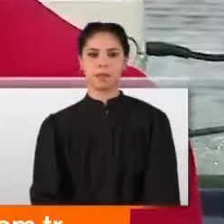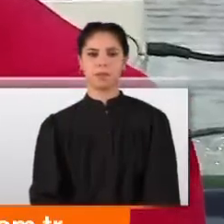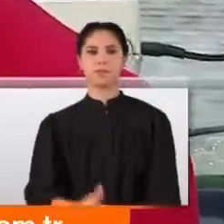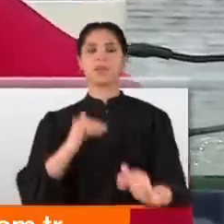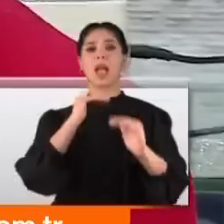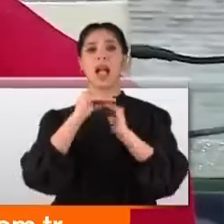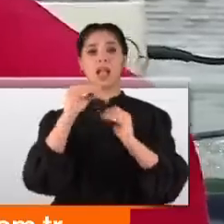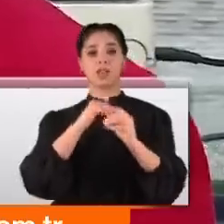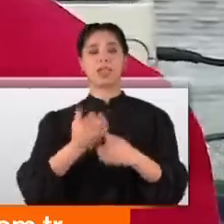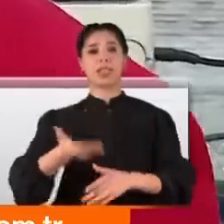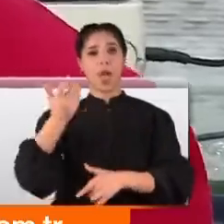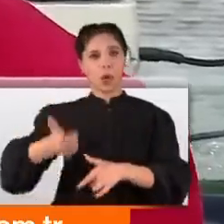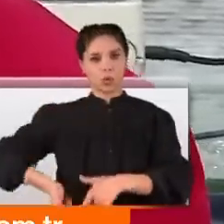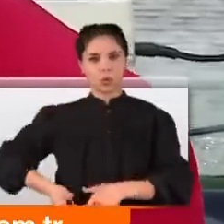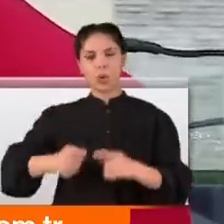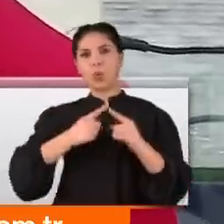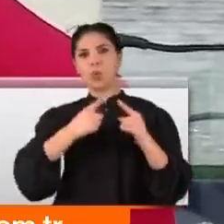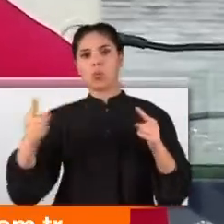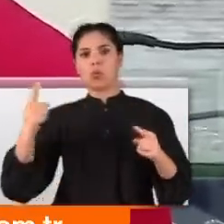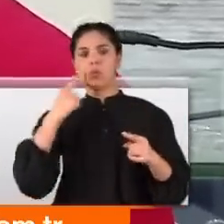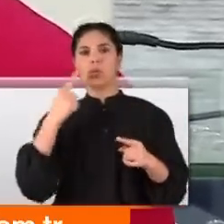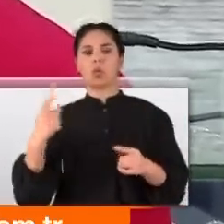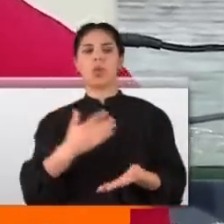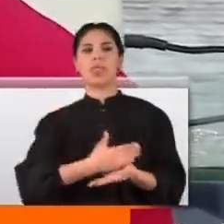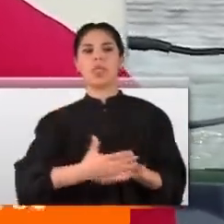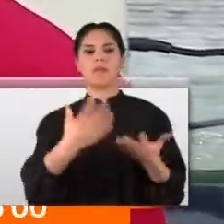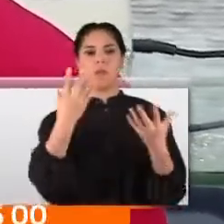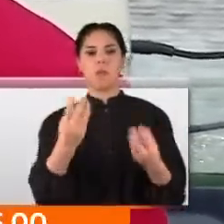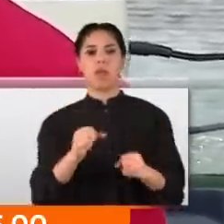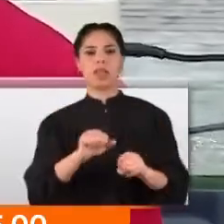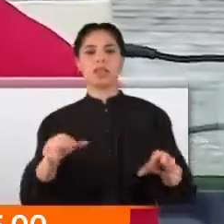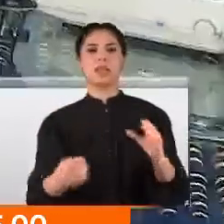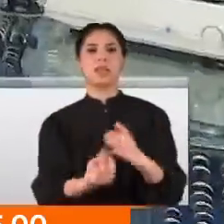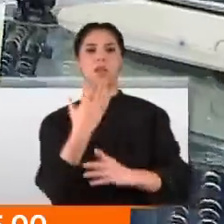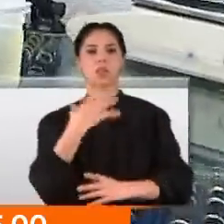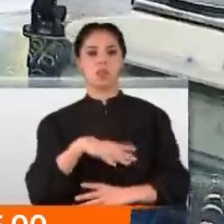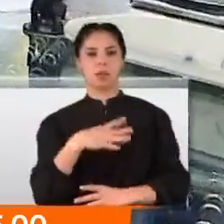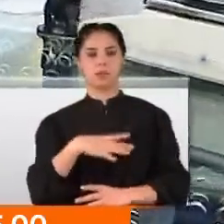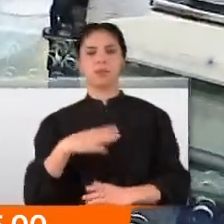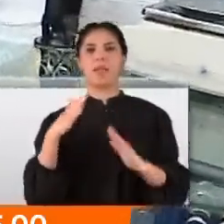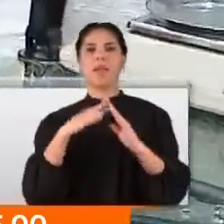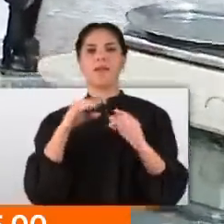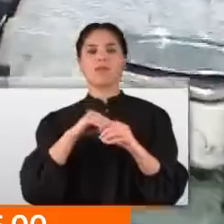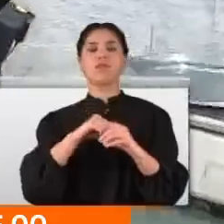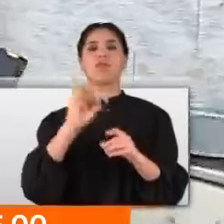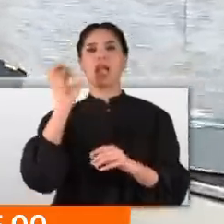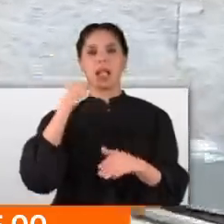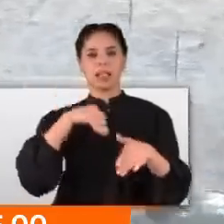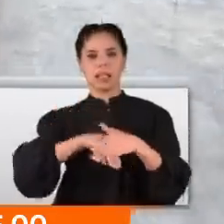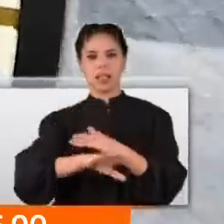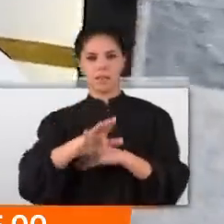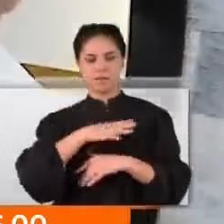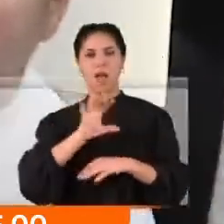Halkımız için daha güvenli, daha uzun vadede sürdürülebilir olan bir sistem yaratmak istedik. Yastık altı altınlarınızı alıp